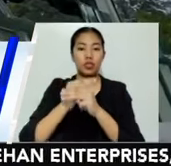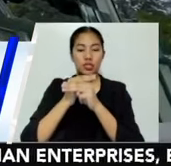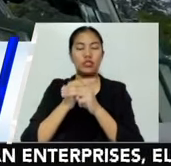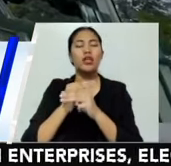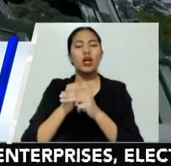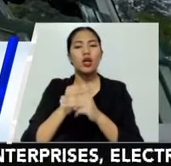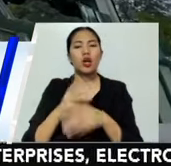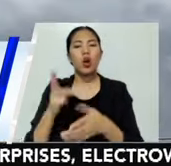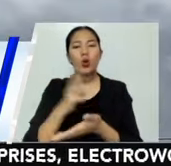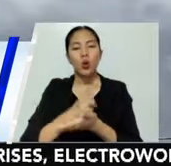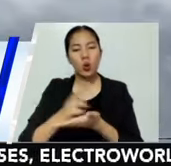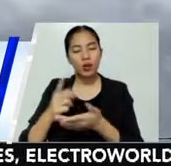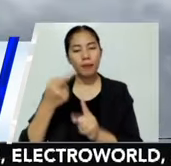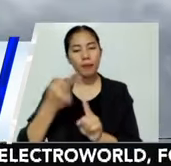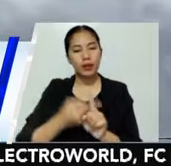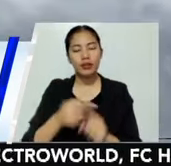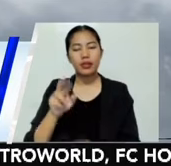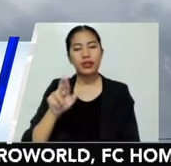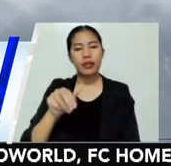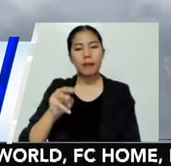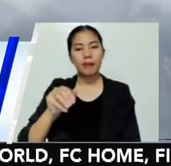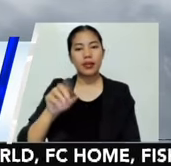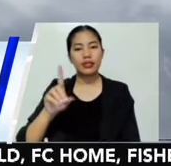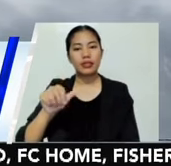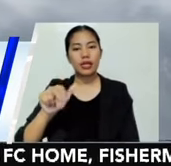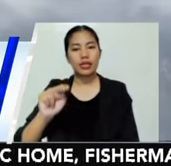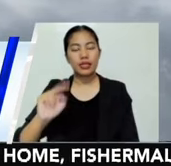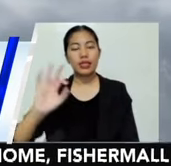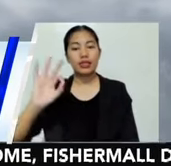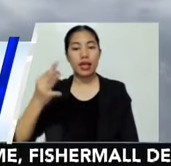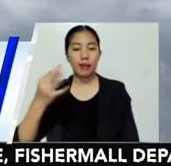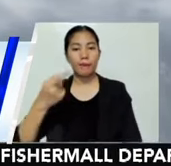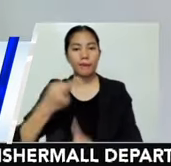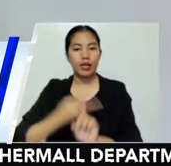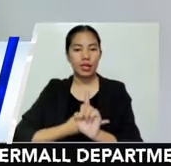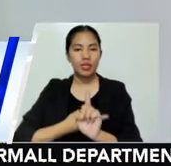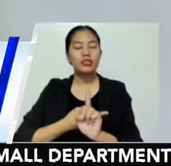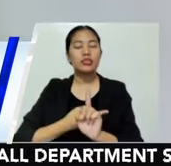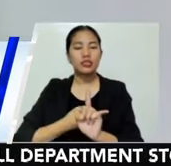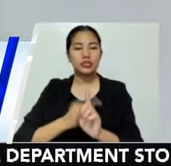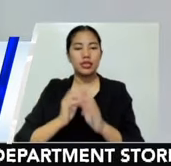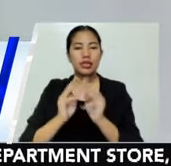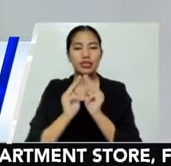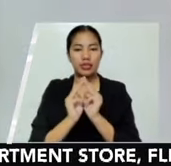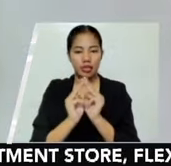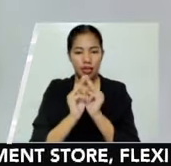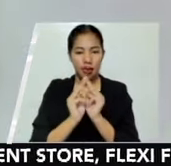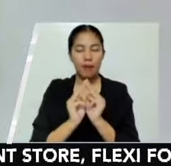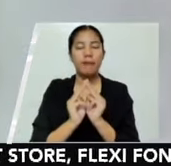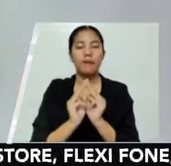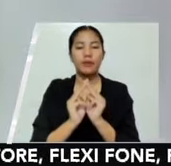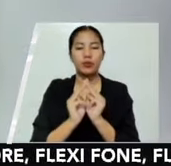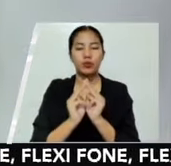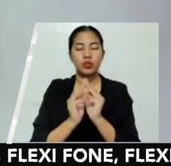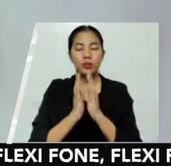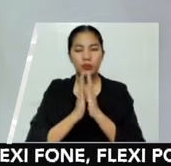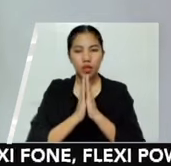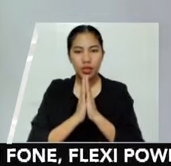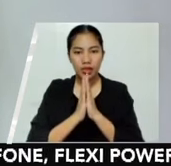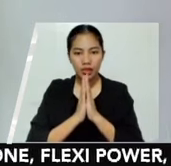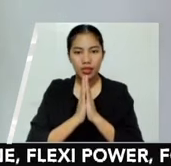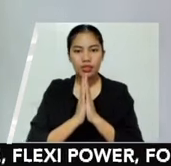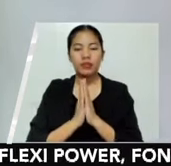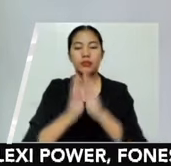ika siam na buwan sa Islamic calendar kung kailan sila nag-aayuno at nagdarasal si Pangulong buong Marcos nagpaabot ng